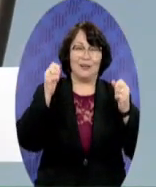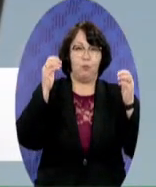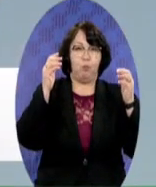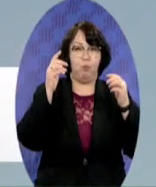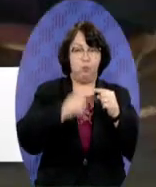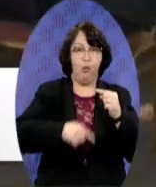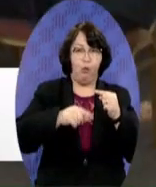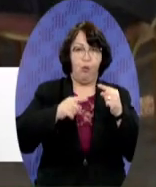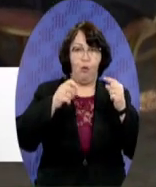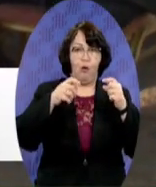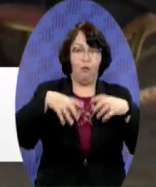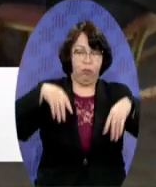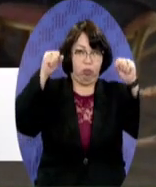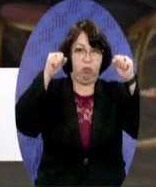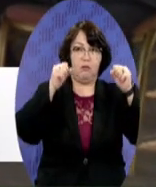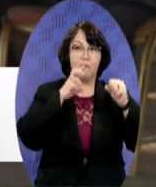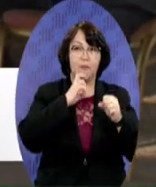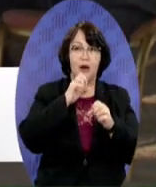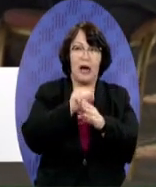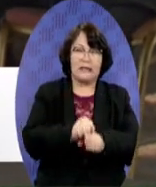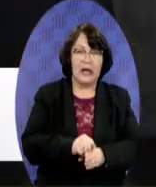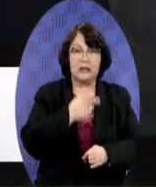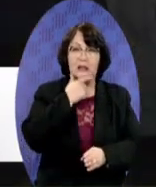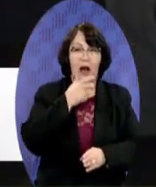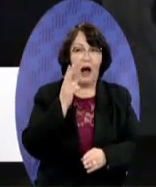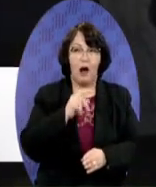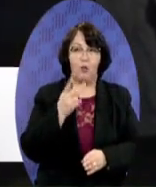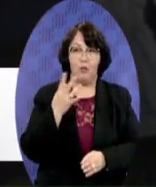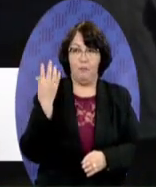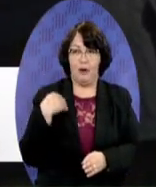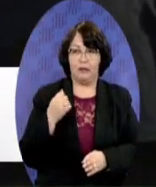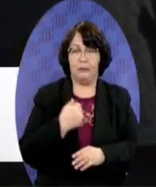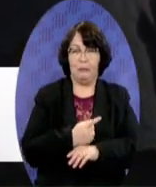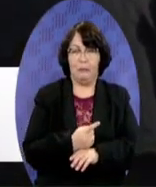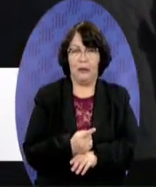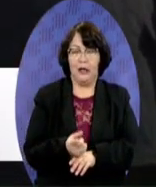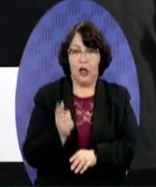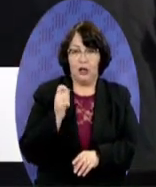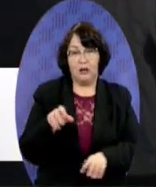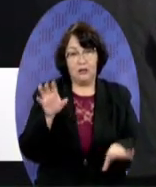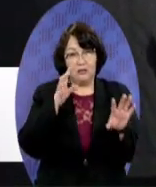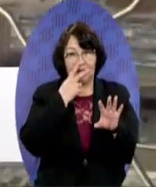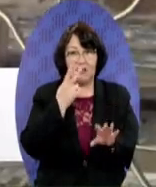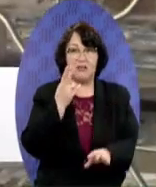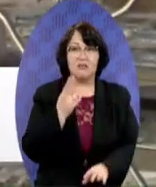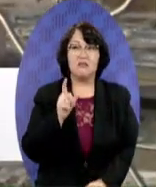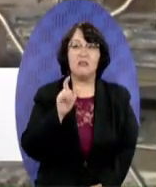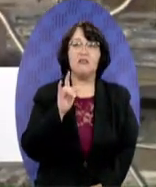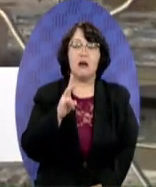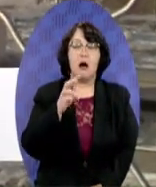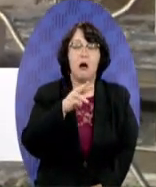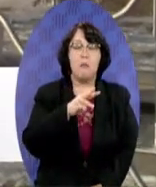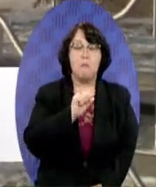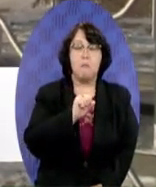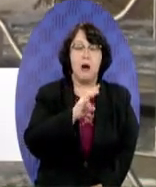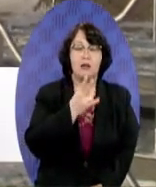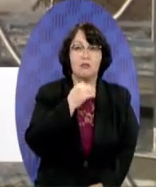ачааллаа дийлдэггүй нөхцөл байдал байсхийгээд гардаг байна. За энэ байдлыг харгалзаж Цинхэр мандал сумаас Жаргалтханы